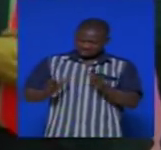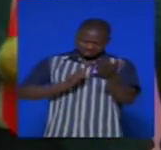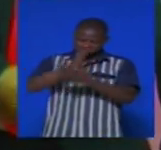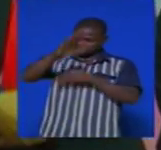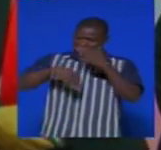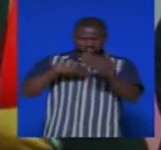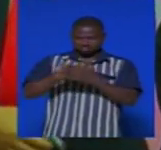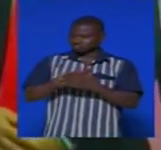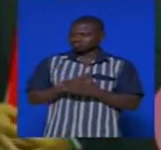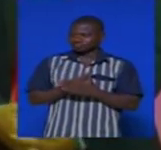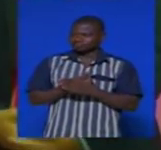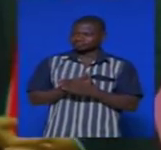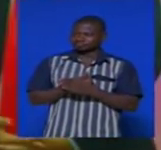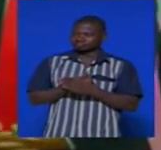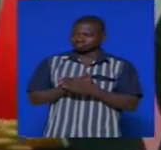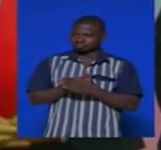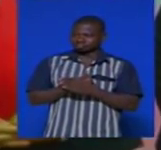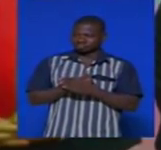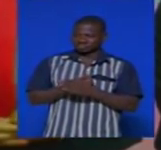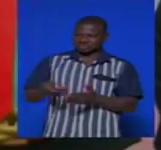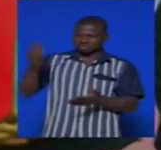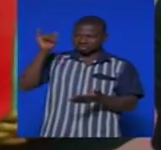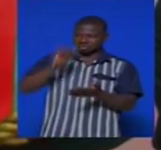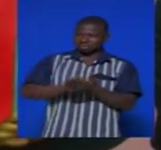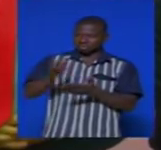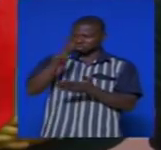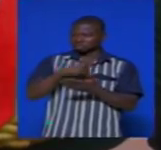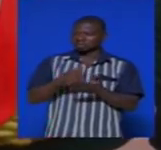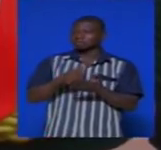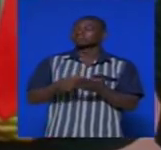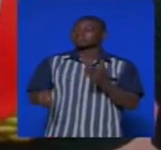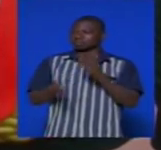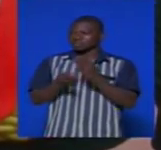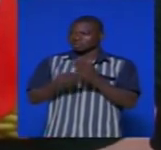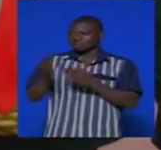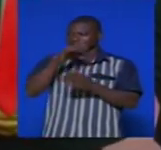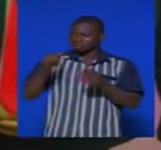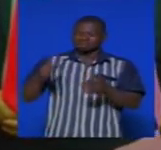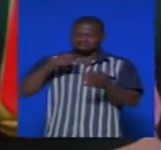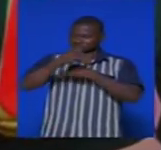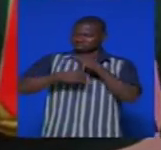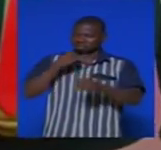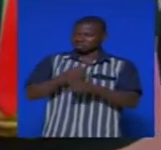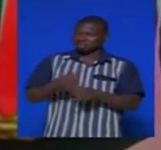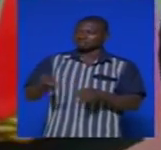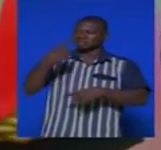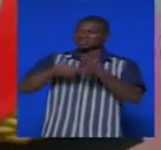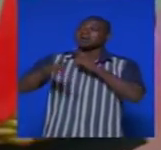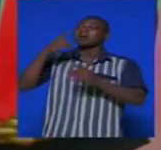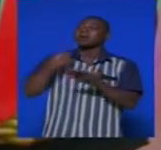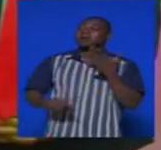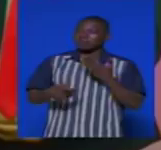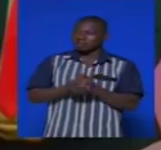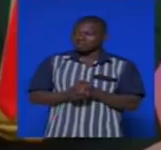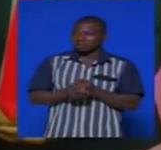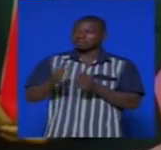Alors, et cette bande passante internationale, elle nous provient de quoi? D'un réseau de fibres